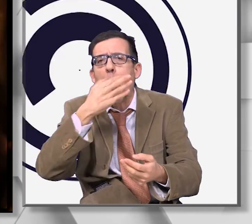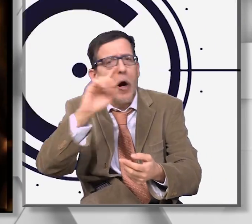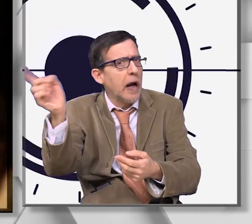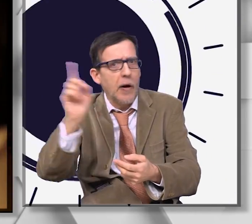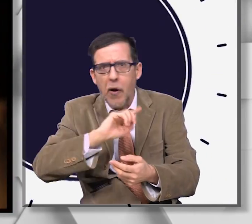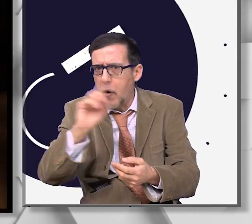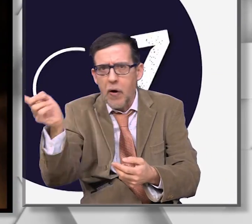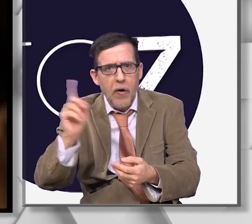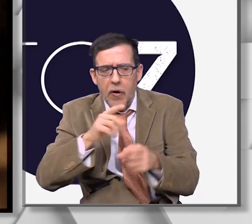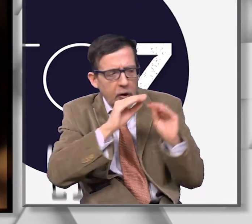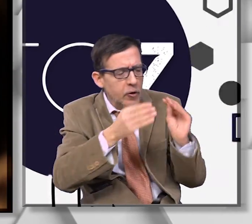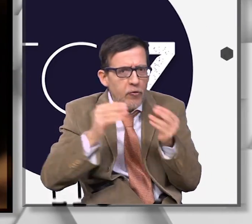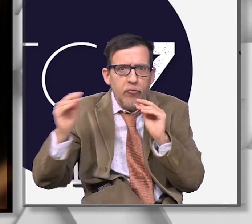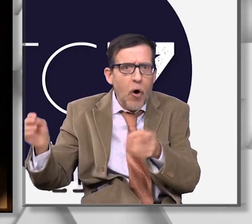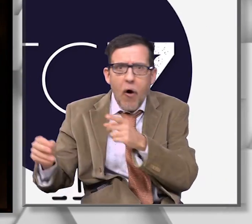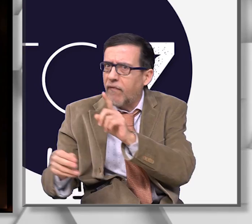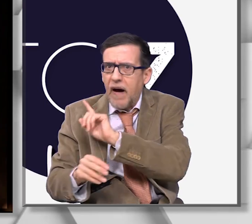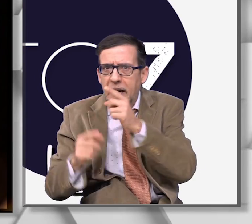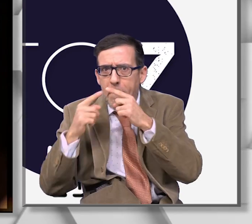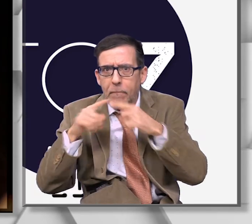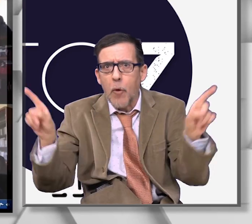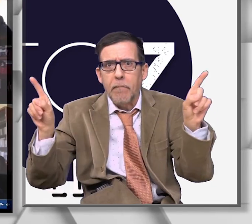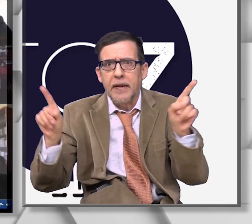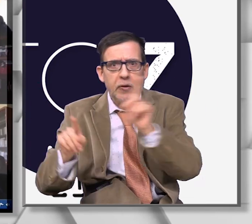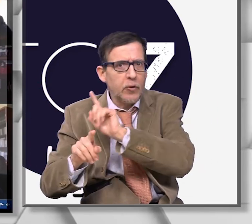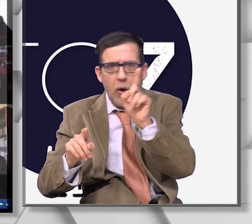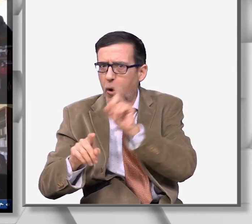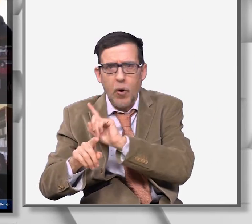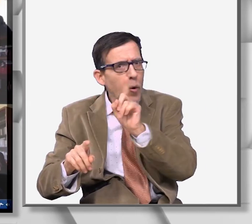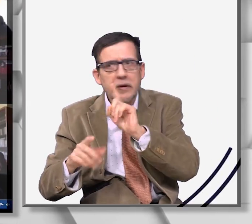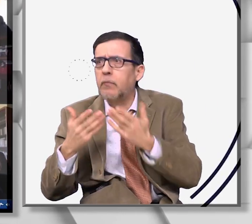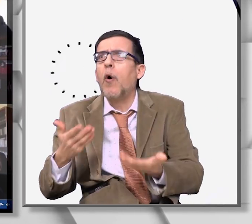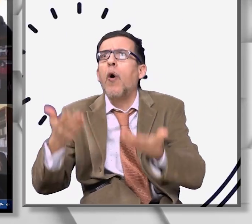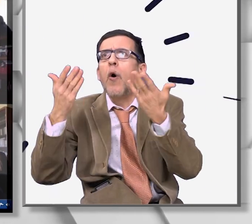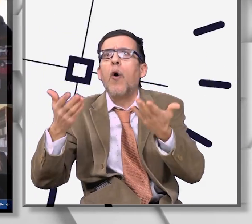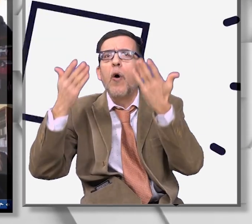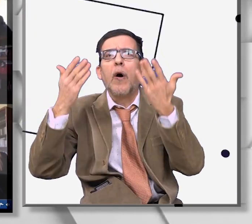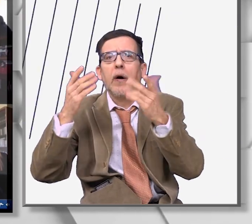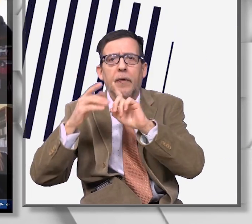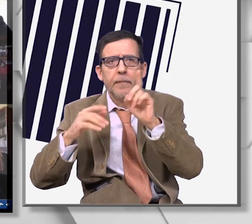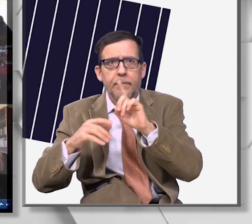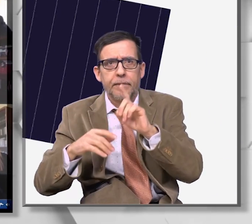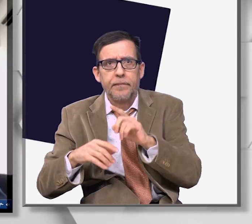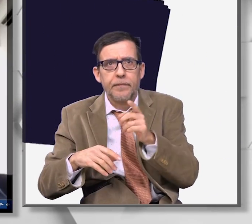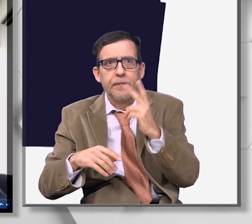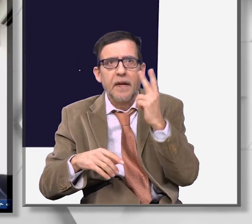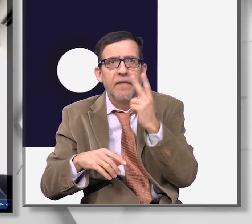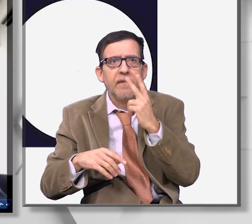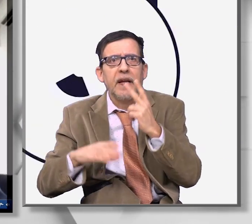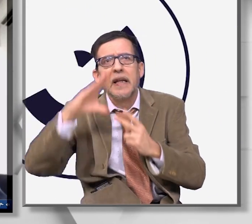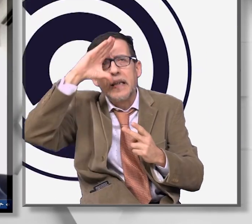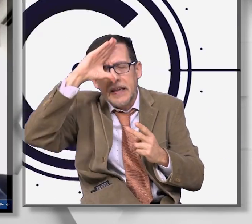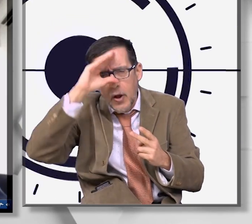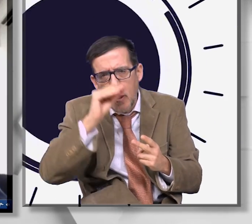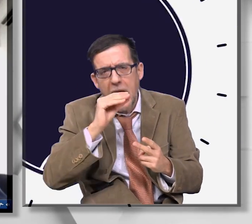compiendo attraverso il web un reato punibile con pene anche severe nella sostanza sono dei veri propri analfabeti digitali